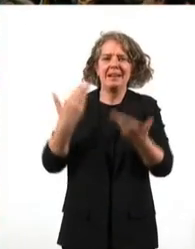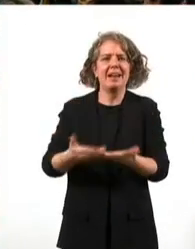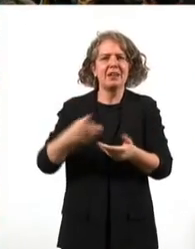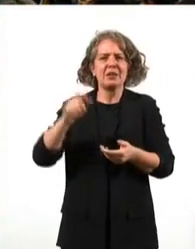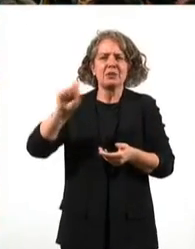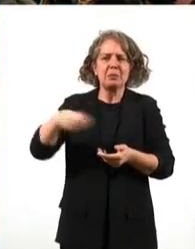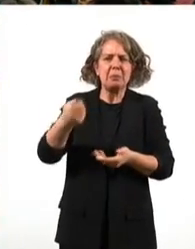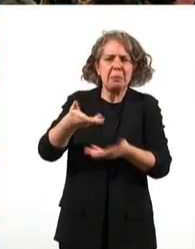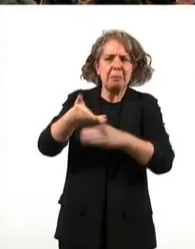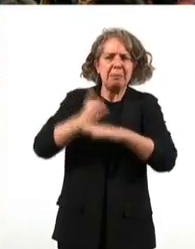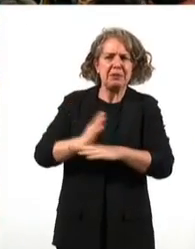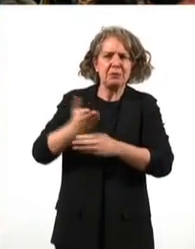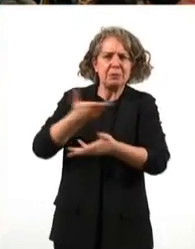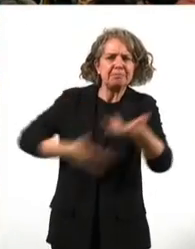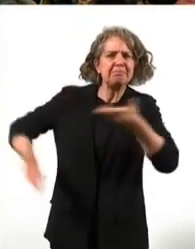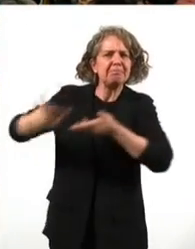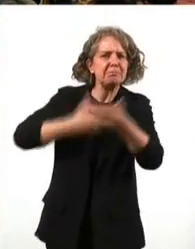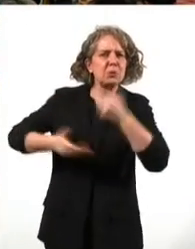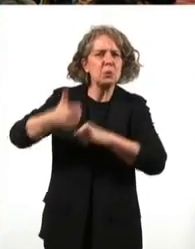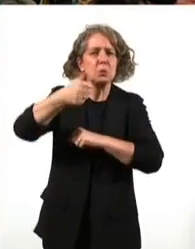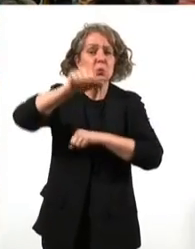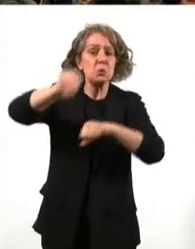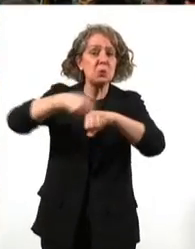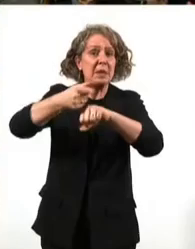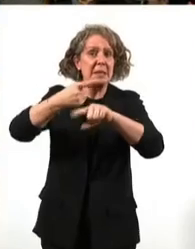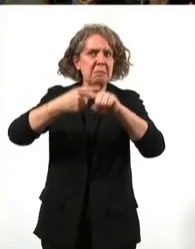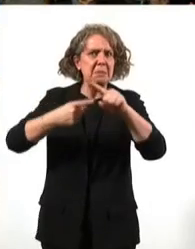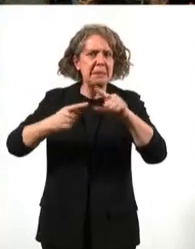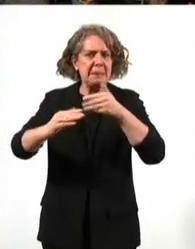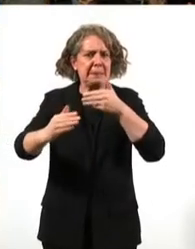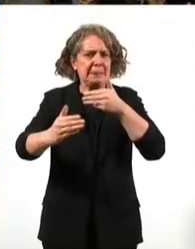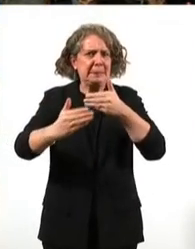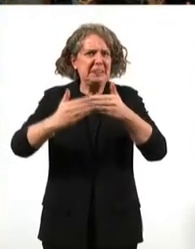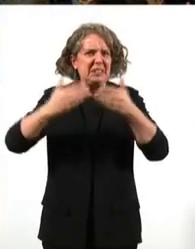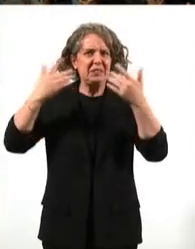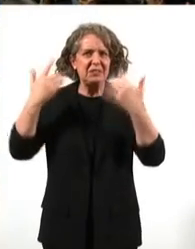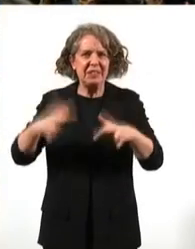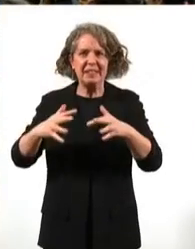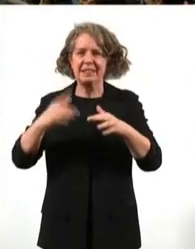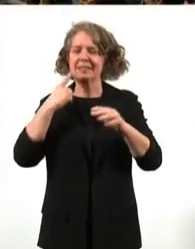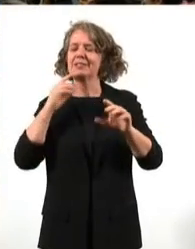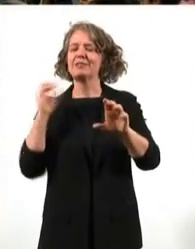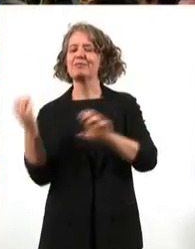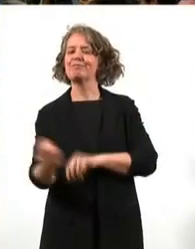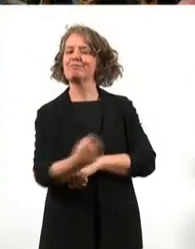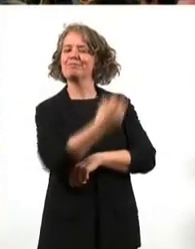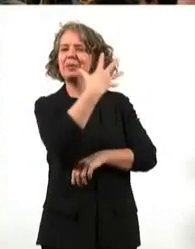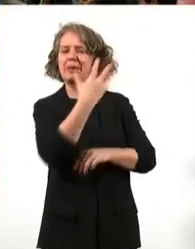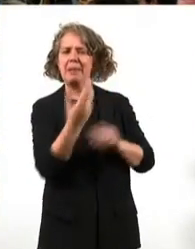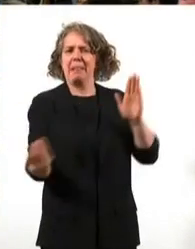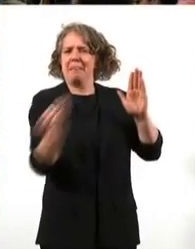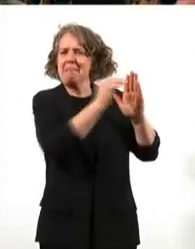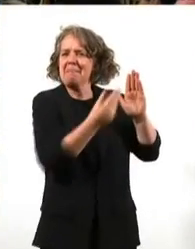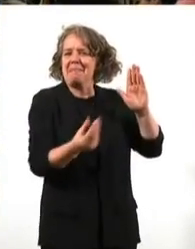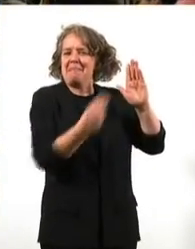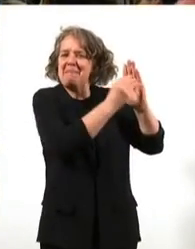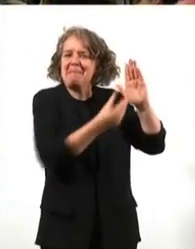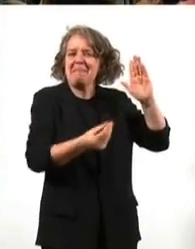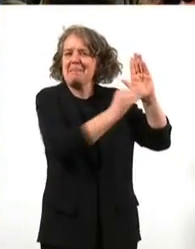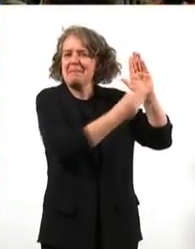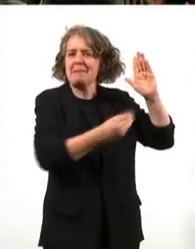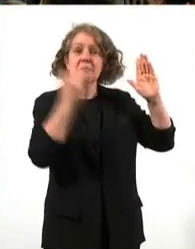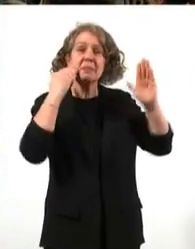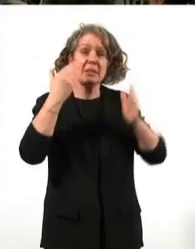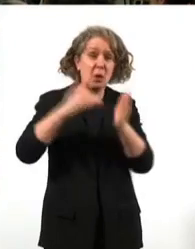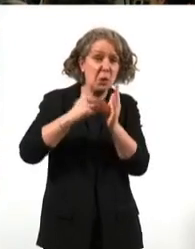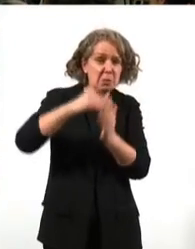crois que la diapositive qui est projetée s'est remplie au fur et à mesure et on va s'assurer de la compléter encore si on a oublié